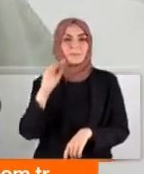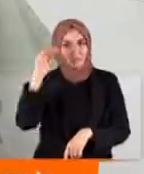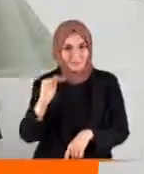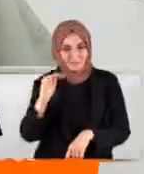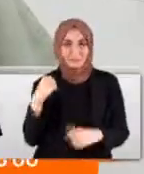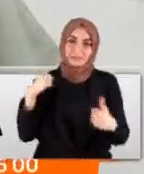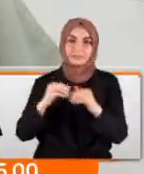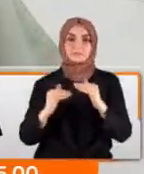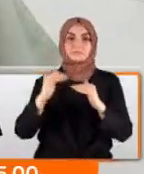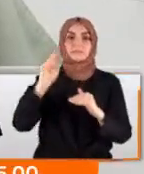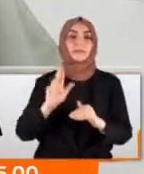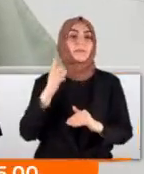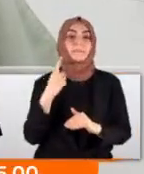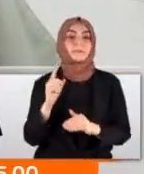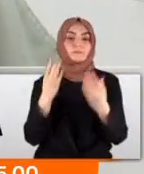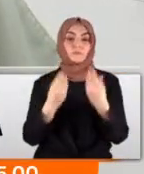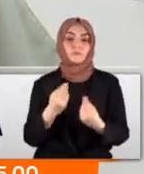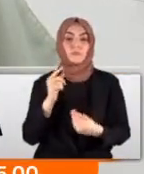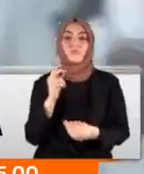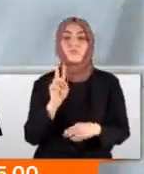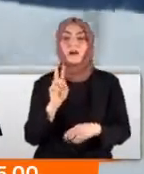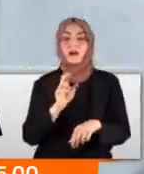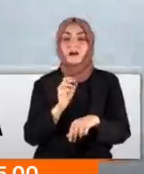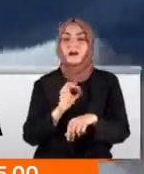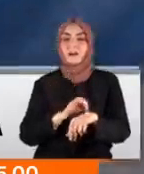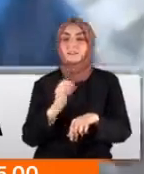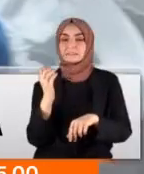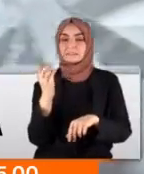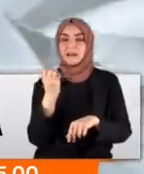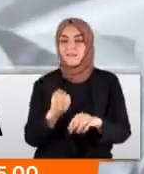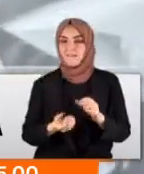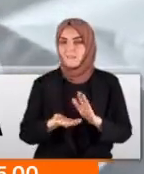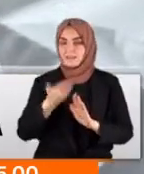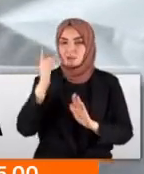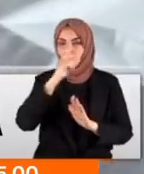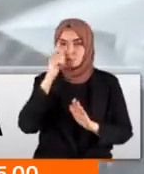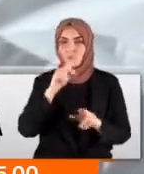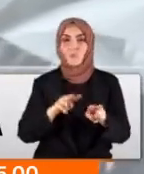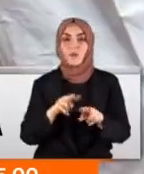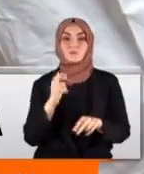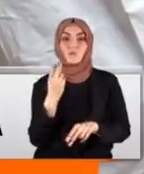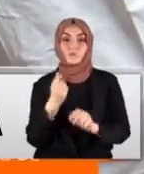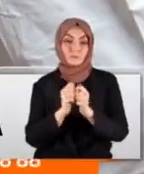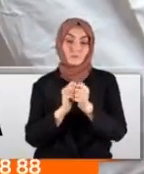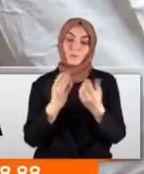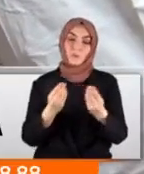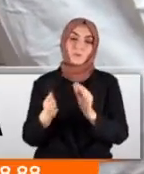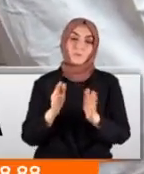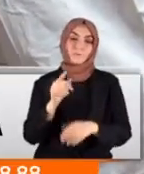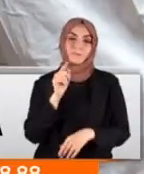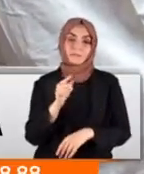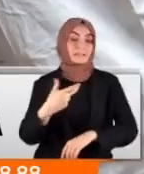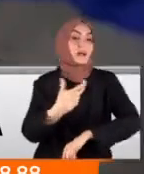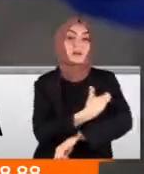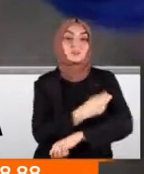Bu vaka artışlarında elbette mutasyonun da etkisi olabilir. Kabinenin bir diğer gündemi aşı çalışmaları olacak. Aşılananların